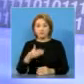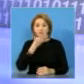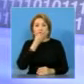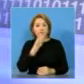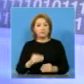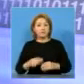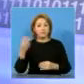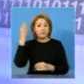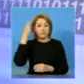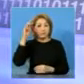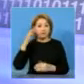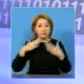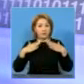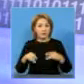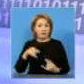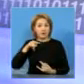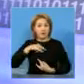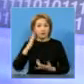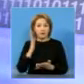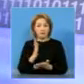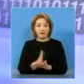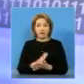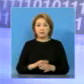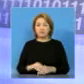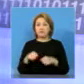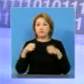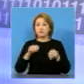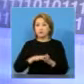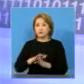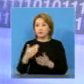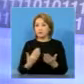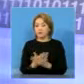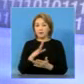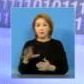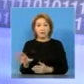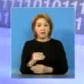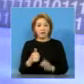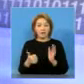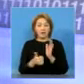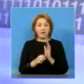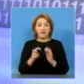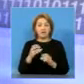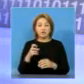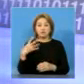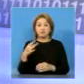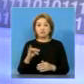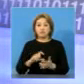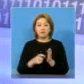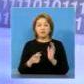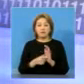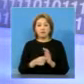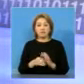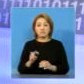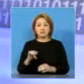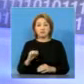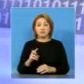үшін эксклюзив тондар да бар. Сауда алаңы тағы да жаңа топтамамен толықты. Мұның барлығын Алтай сауда үйінің 4-ші қабатында орналасқан